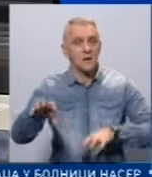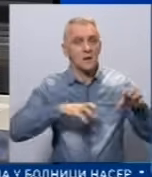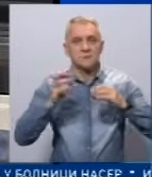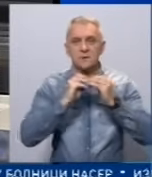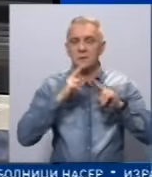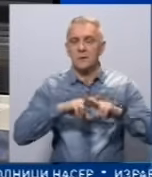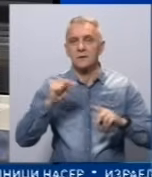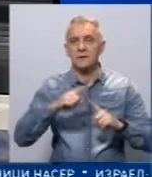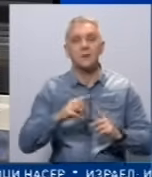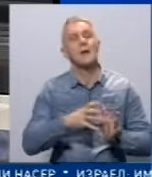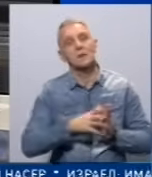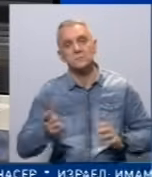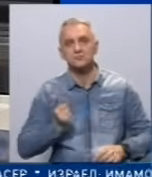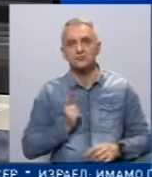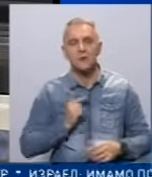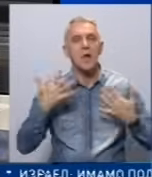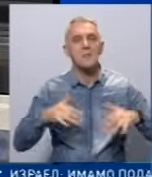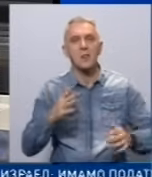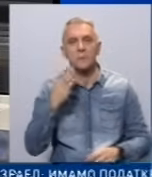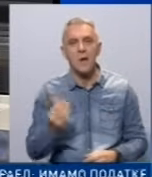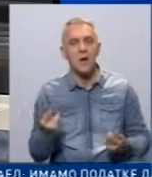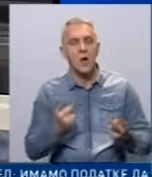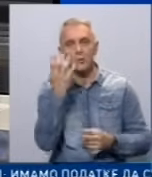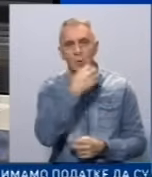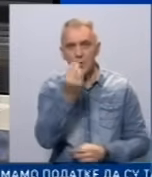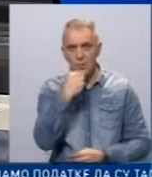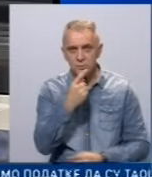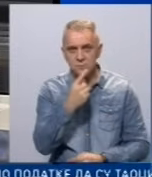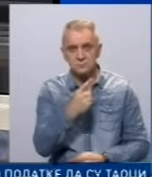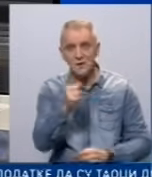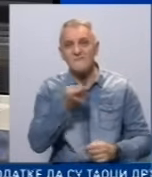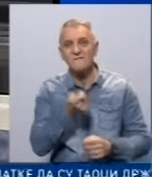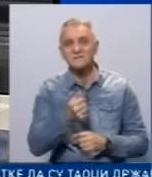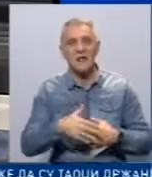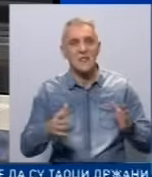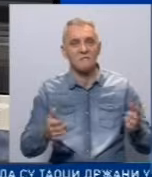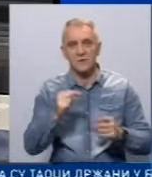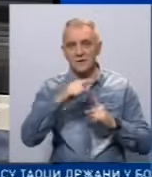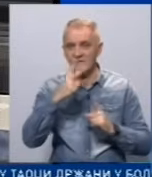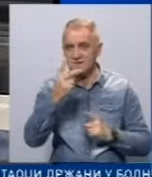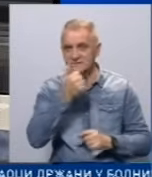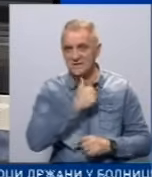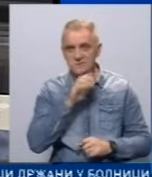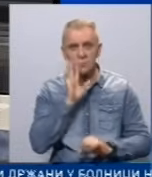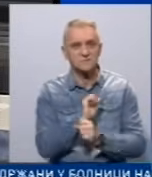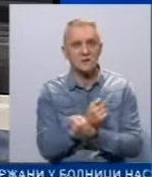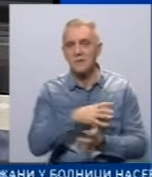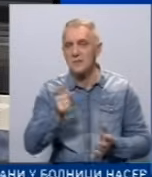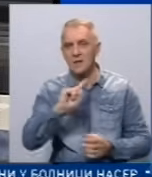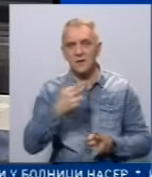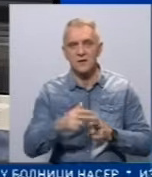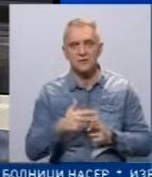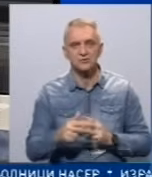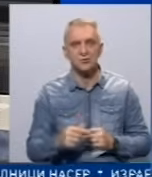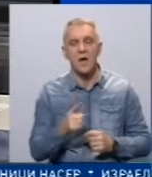Radnici BHRT-a i dalje čekaju januarsku platu kao i topli obrok. Stabilno finansiranje javnog RTV servisa Bosne i Hercegovine i